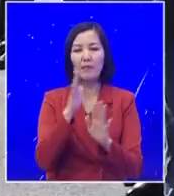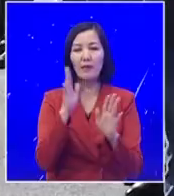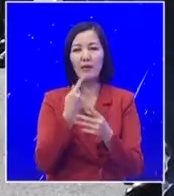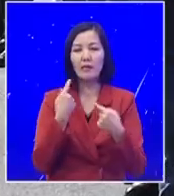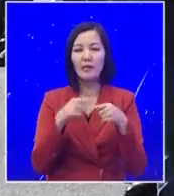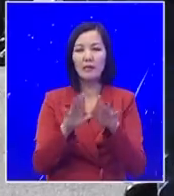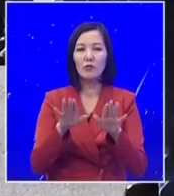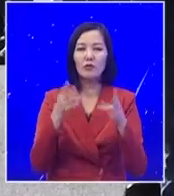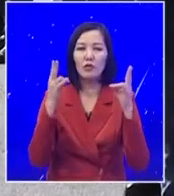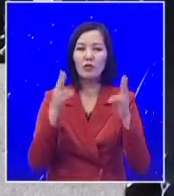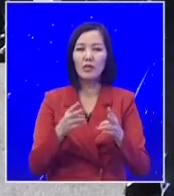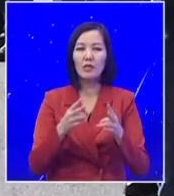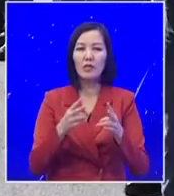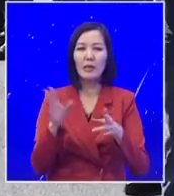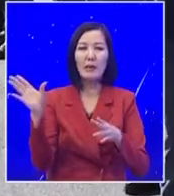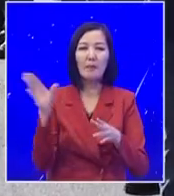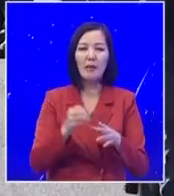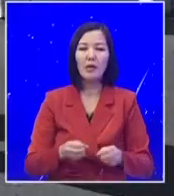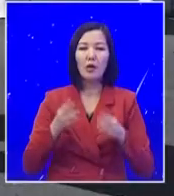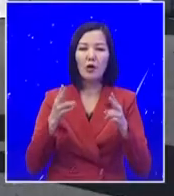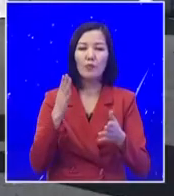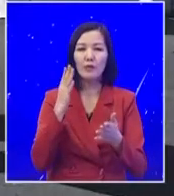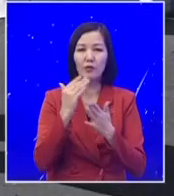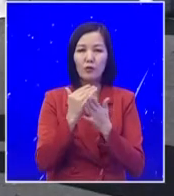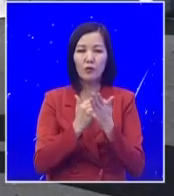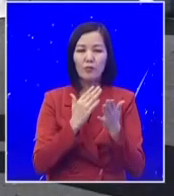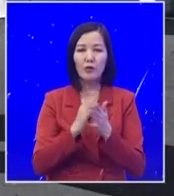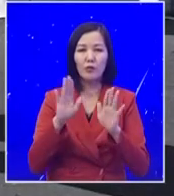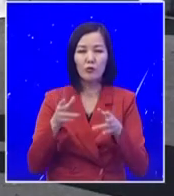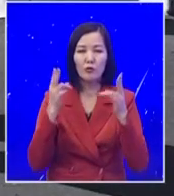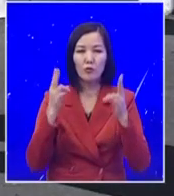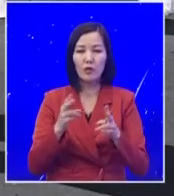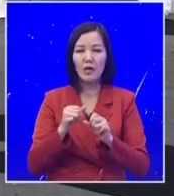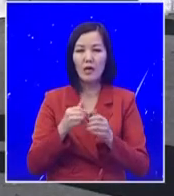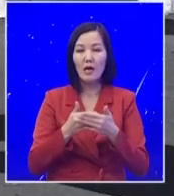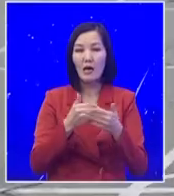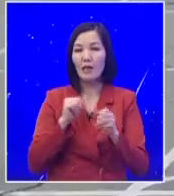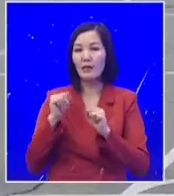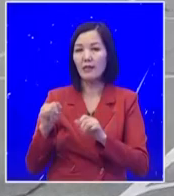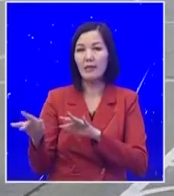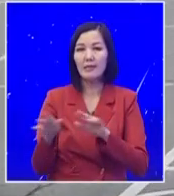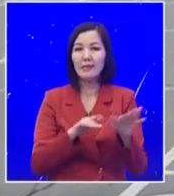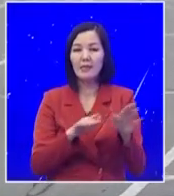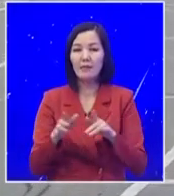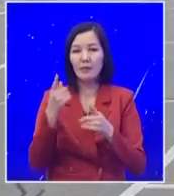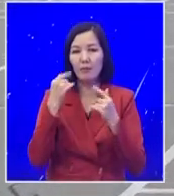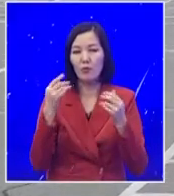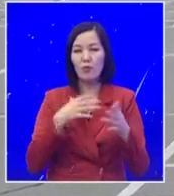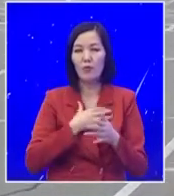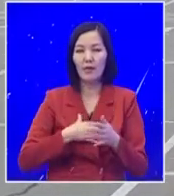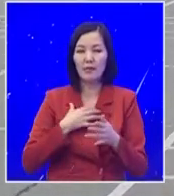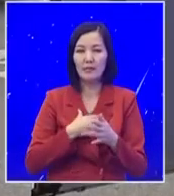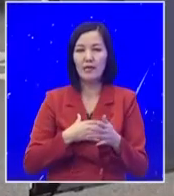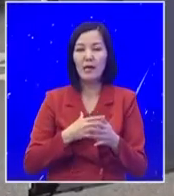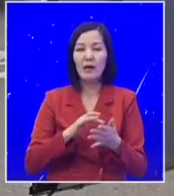сипаттағы төтенше жағдайлардың барлық қауіпті түрі бар. Сондықтан тосын оқиғалар кезіндегі алғашқы іс-қимылдарды білу маңызды. Осыған